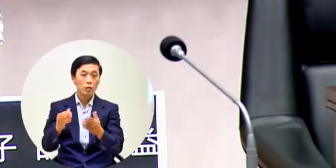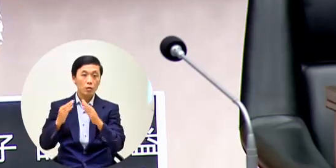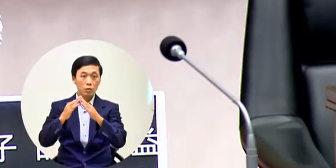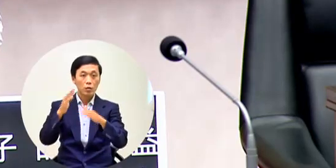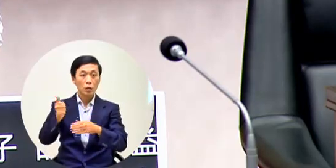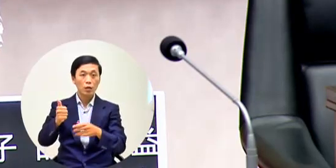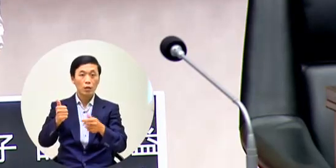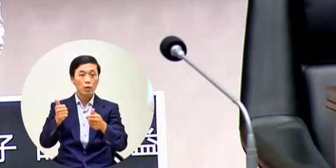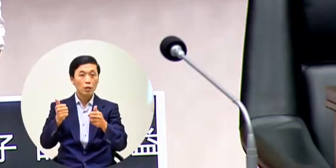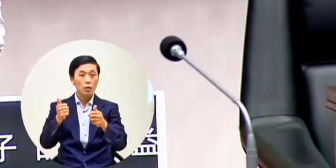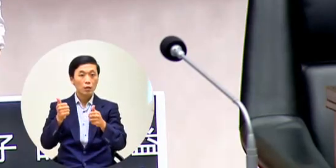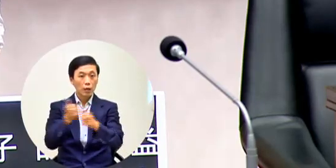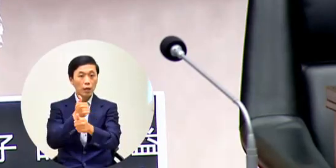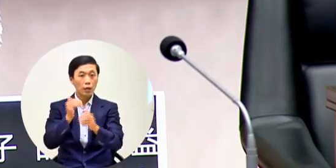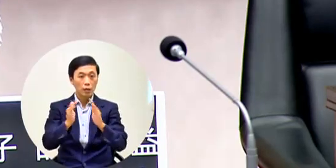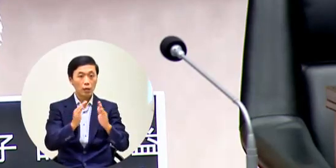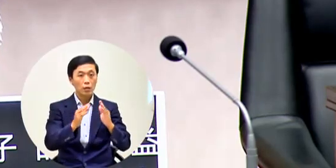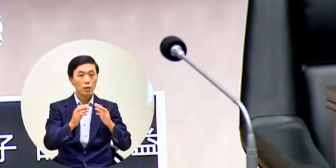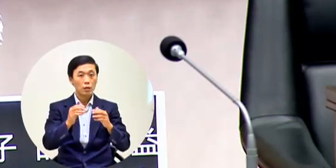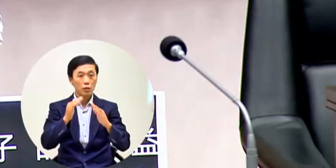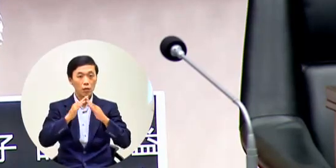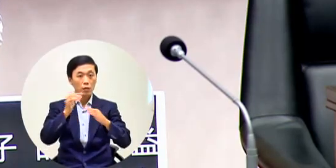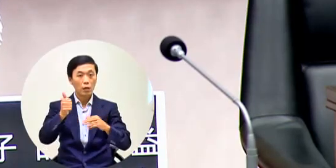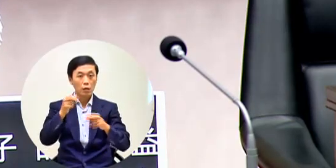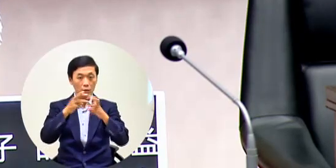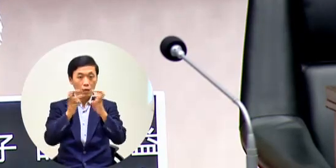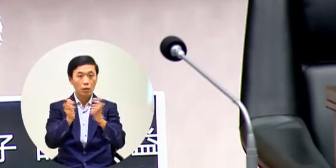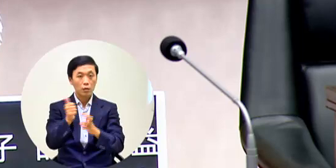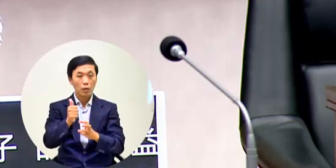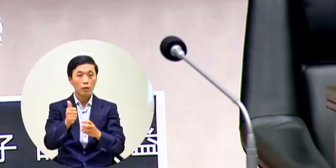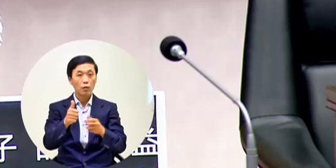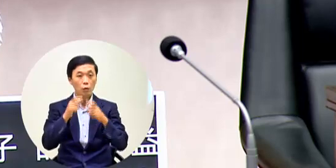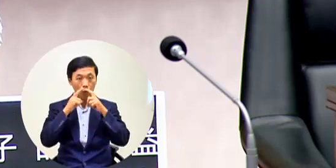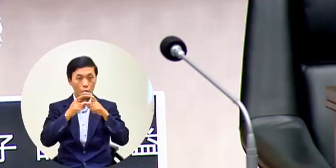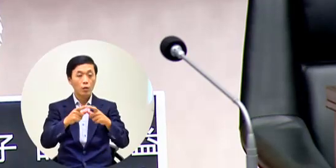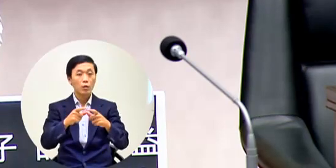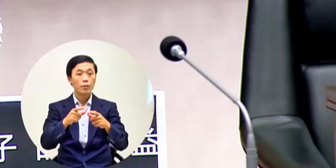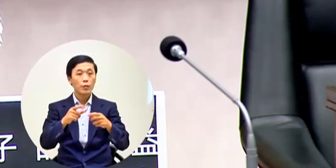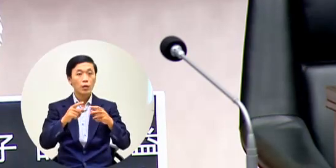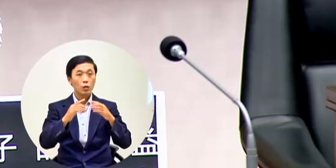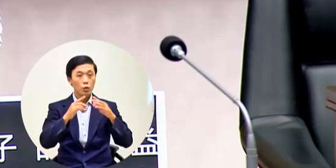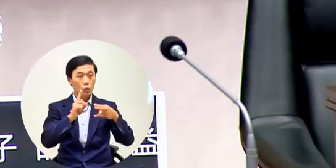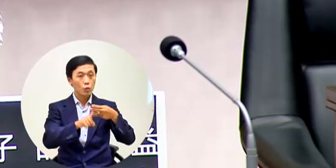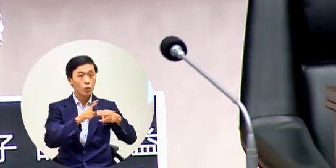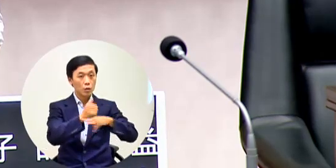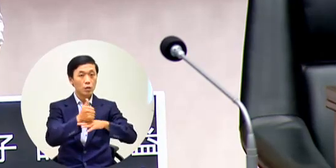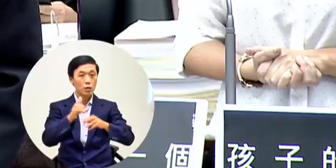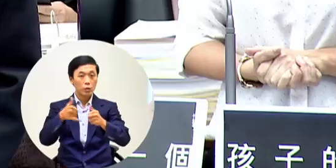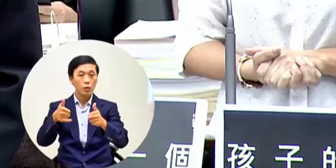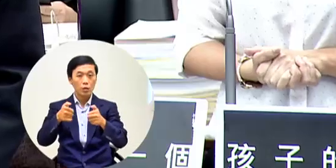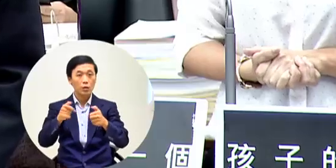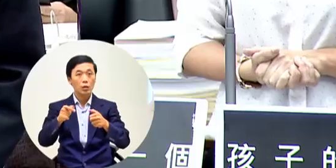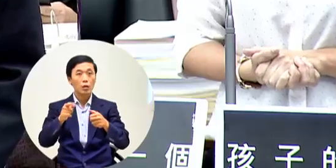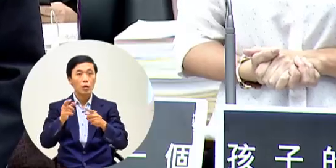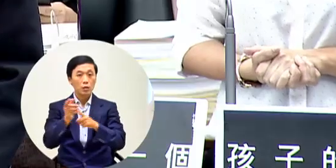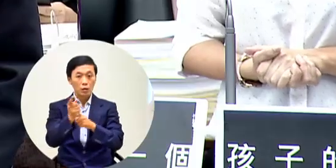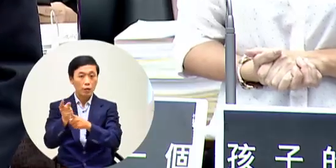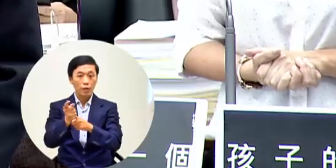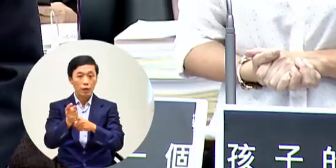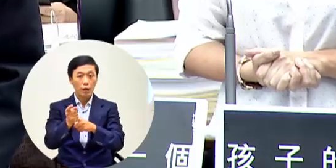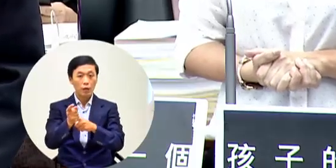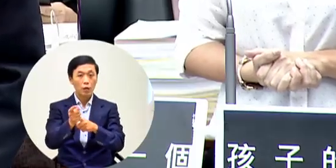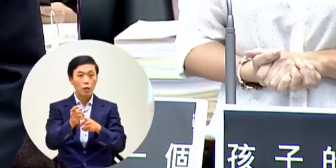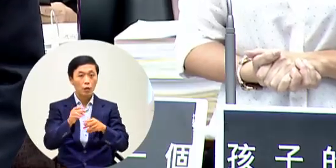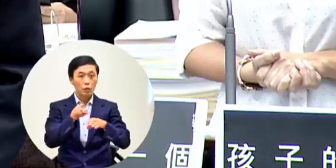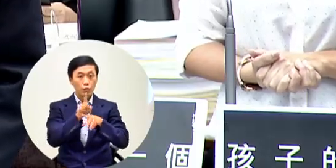杨代理市长答复。 好，谢谢主席，谢谢议员。消防局这个消防车出勤的时候。